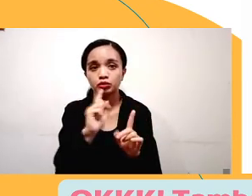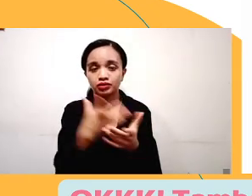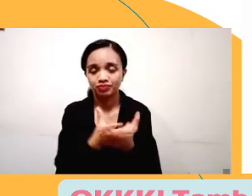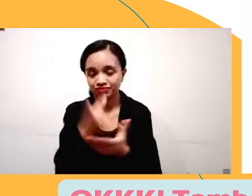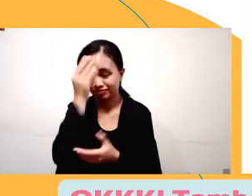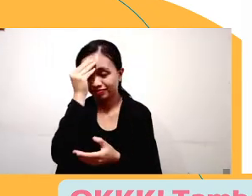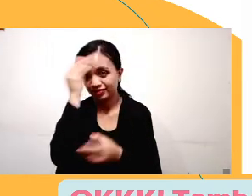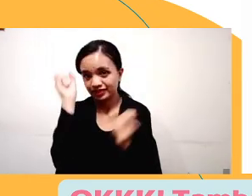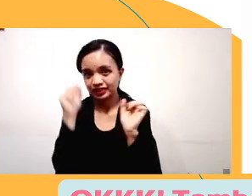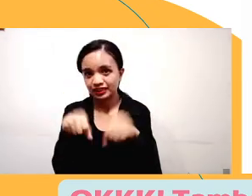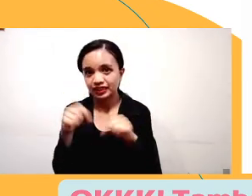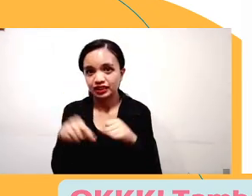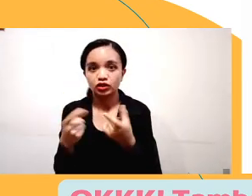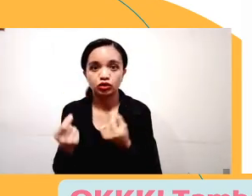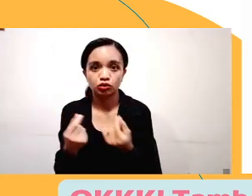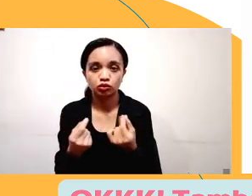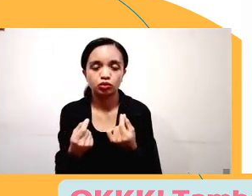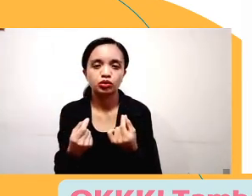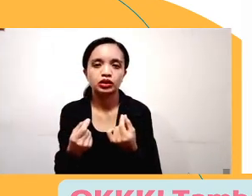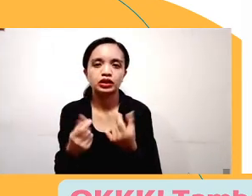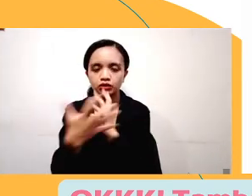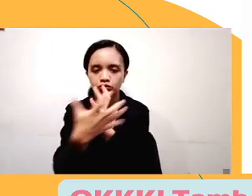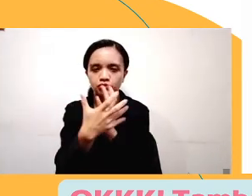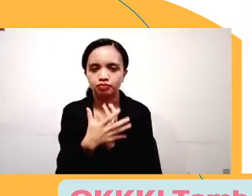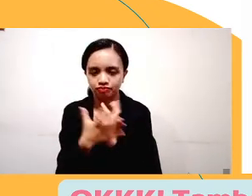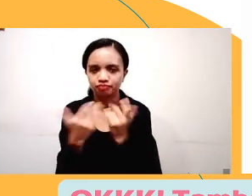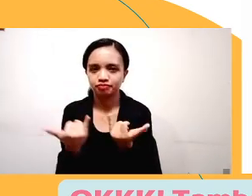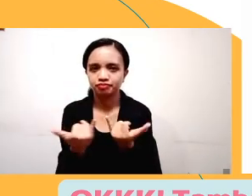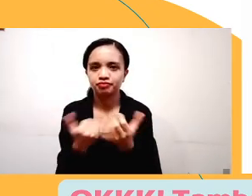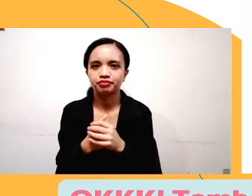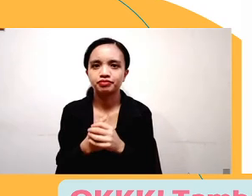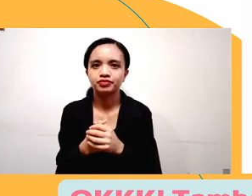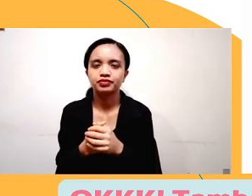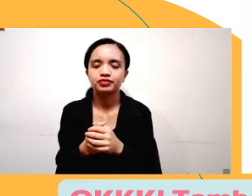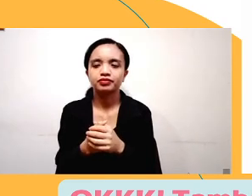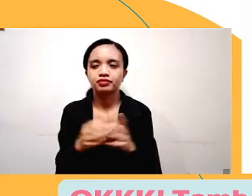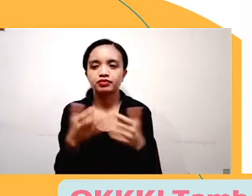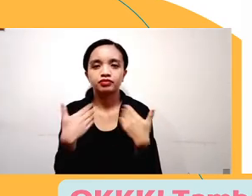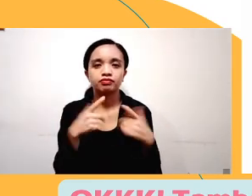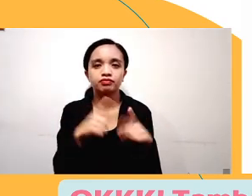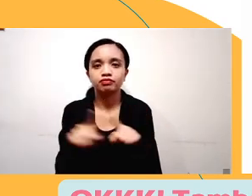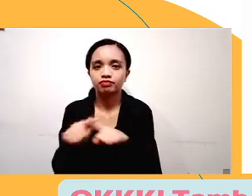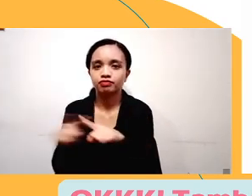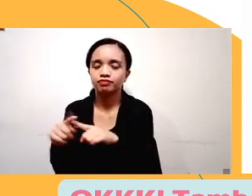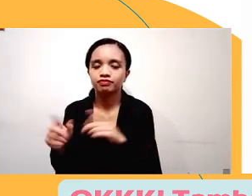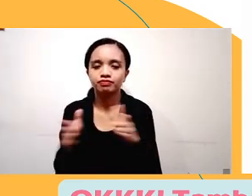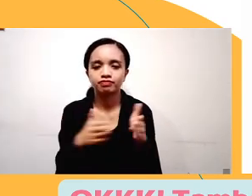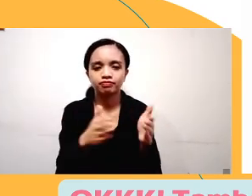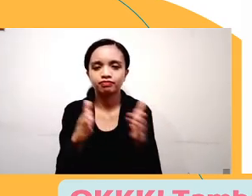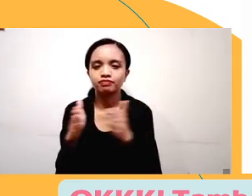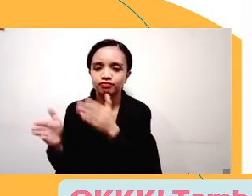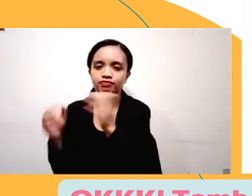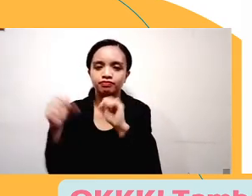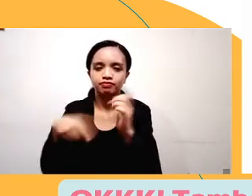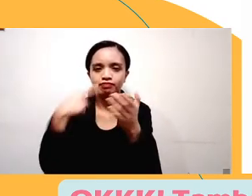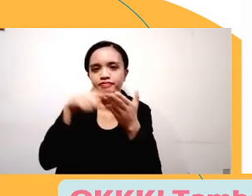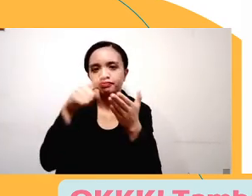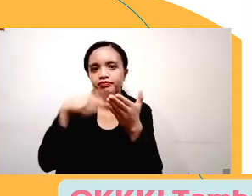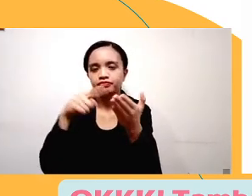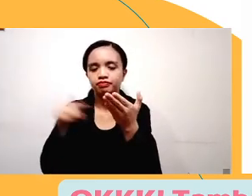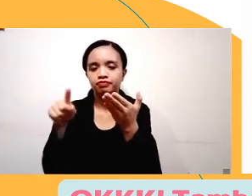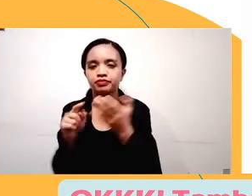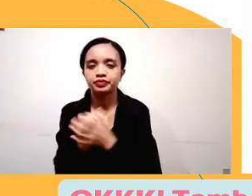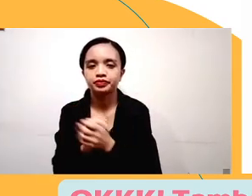pwede nating magawa sa quarantine na ito sa iba pang mga paraan, sa iba pang mga platforms. Kaya i-check out po natin ang video na